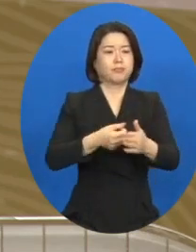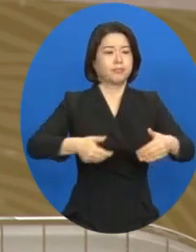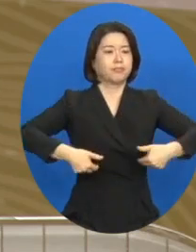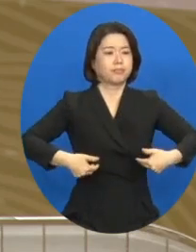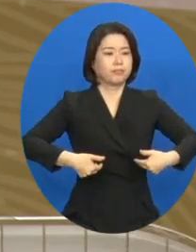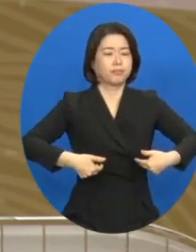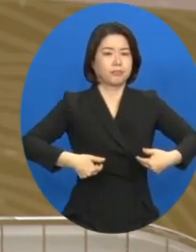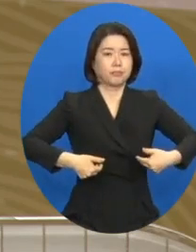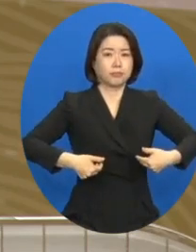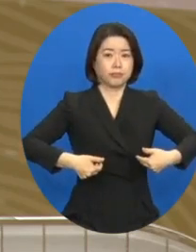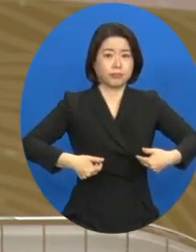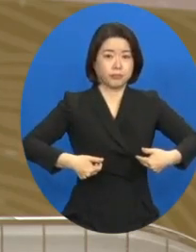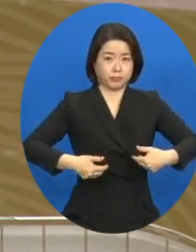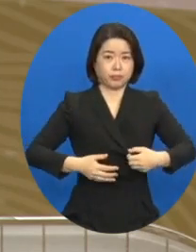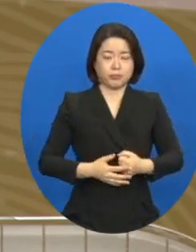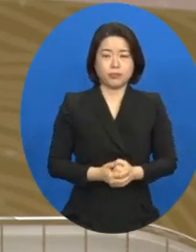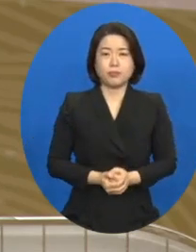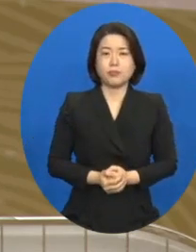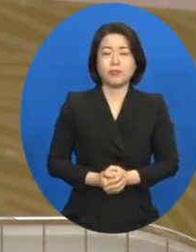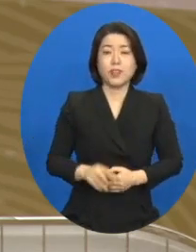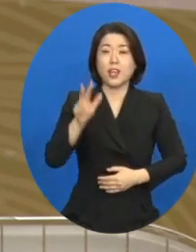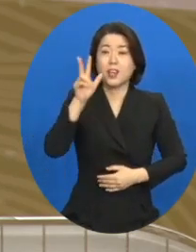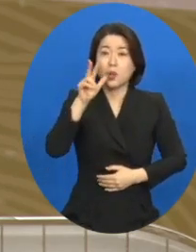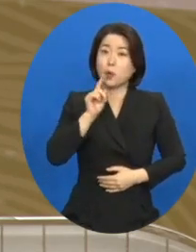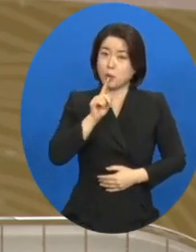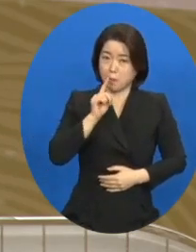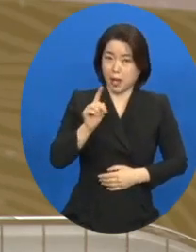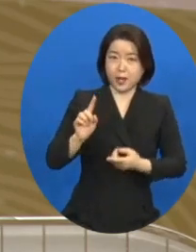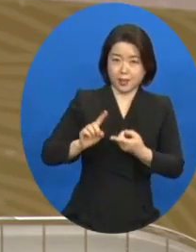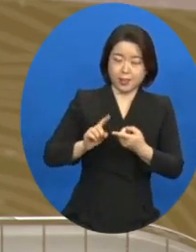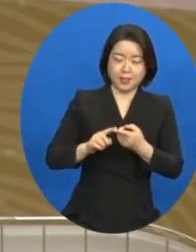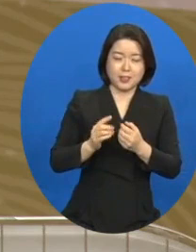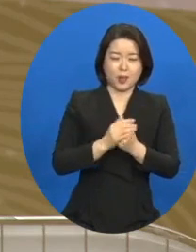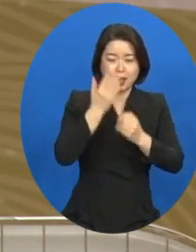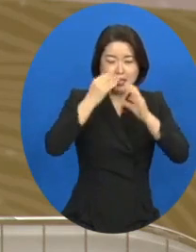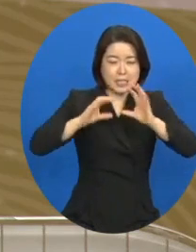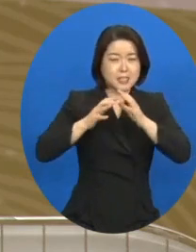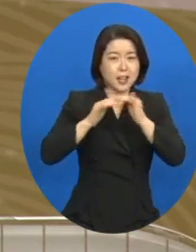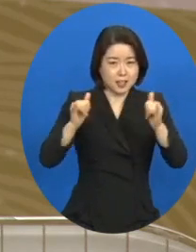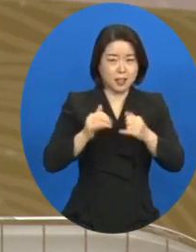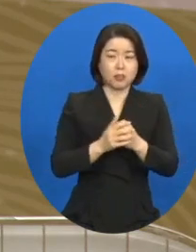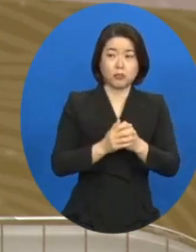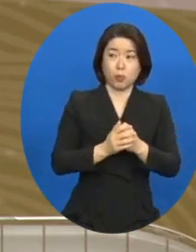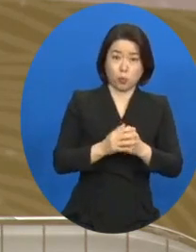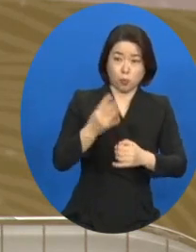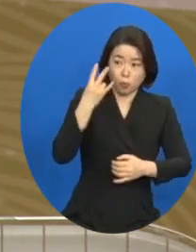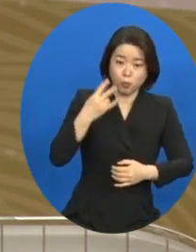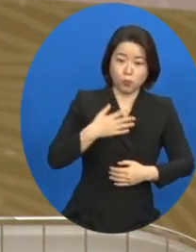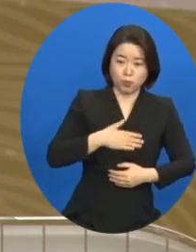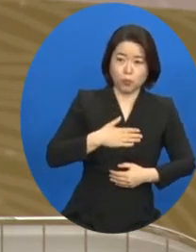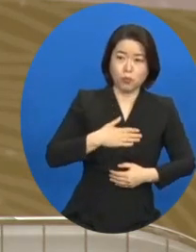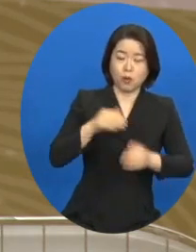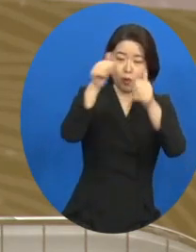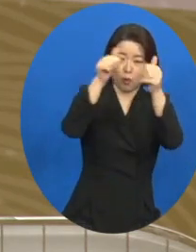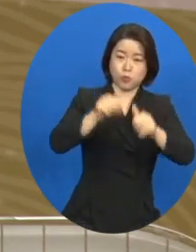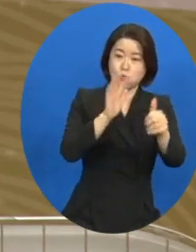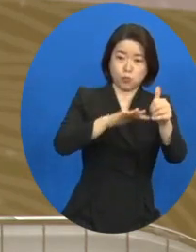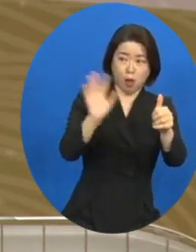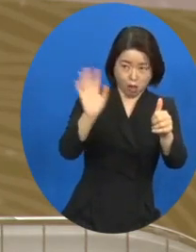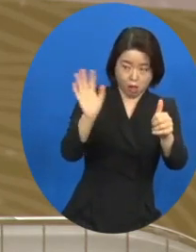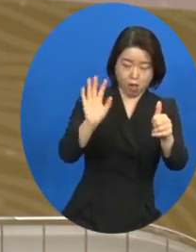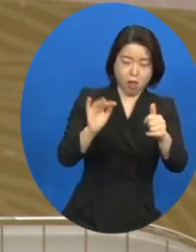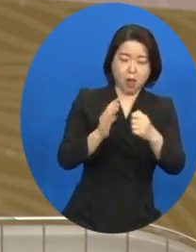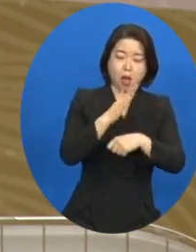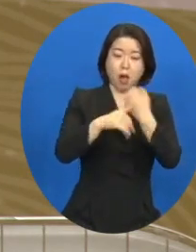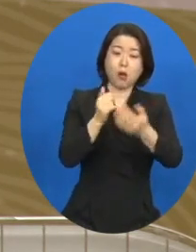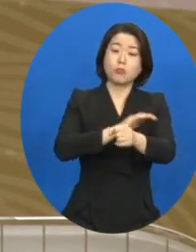된다. 그 여호수아의 말에 대해서 이스라엘 백성들이 예, 우리가 우상 숭배하지 않고